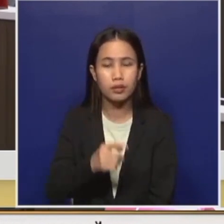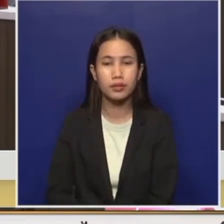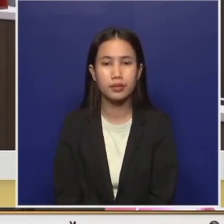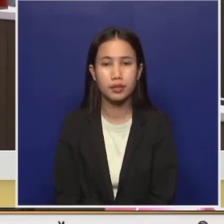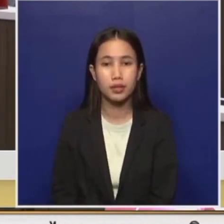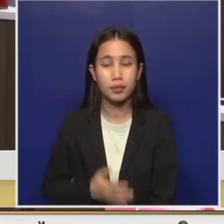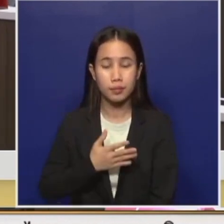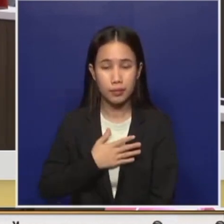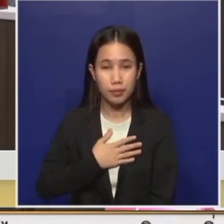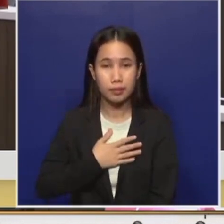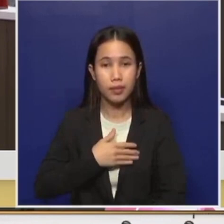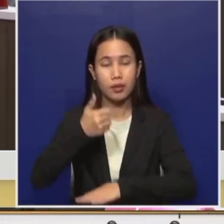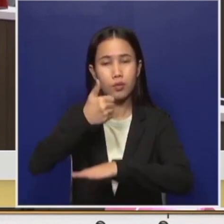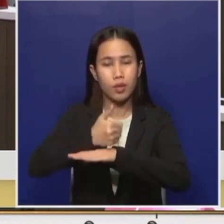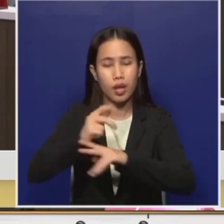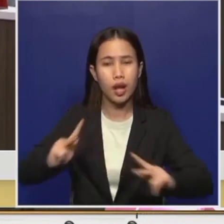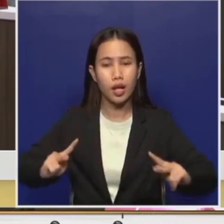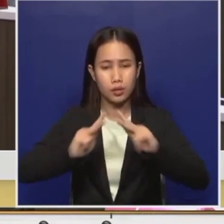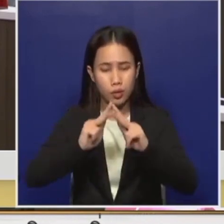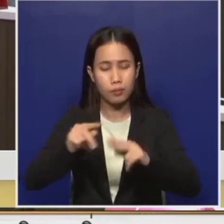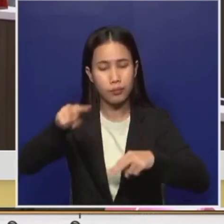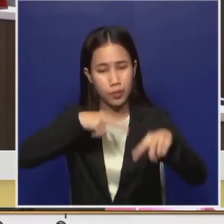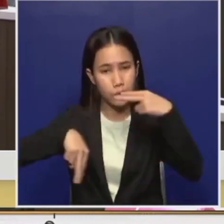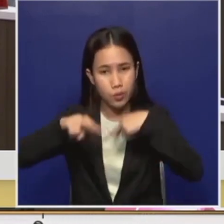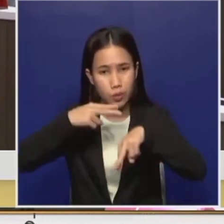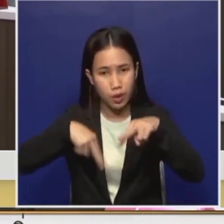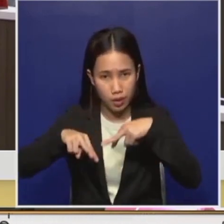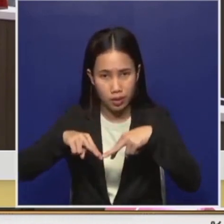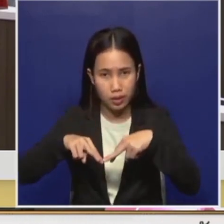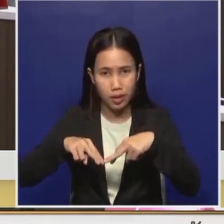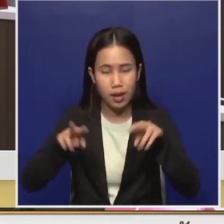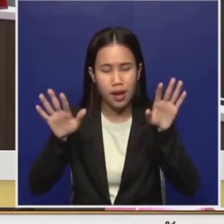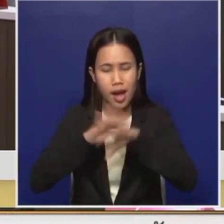รัชมตรีในฐานห blanc็ผู้กำกับดุแหเป็นแค่นายปissement